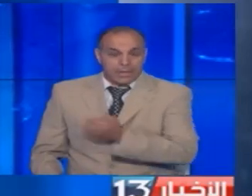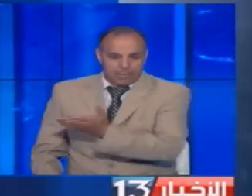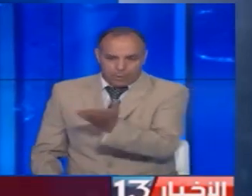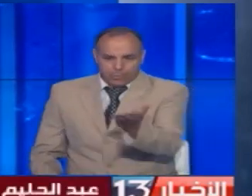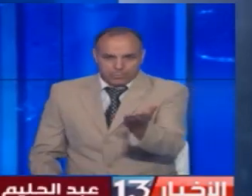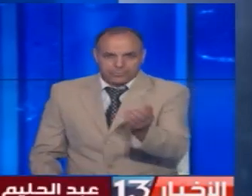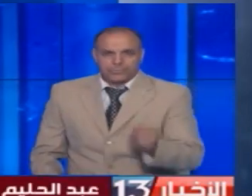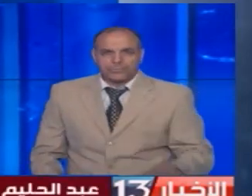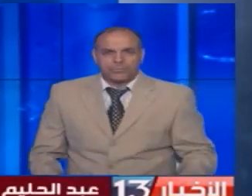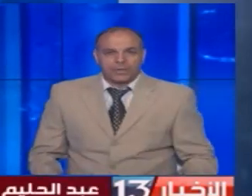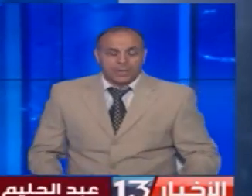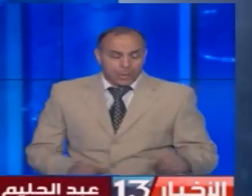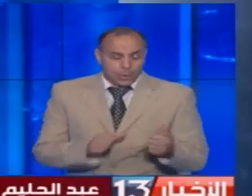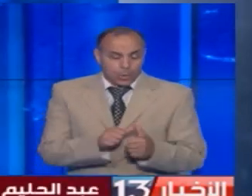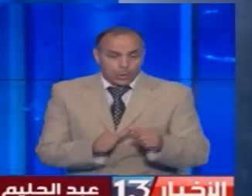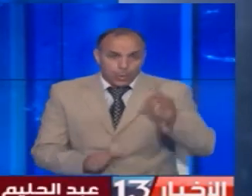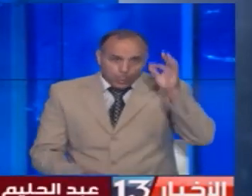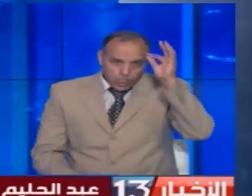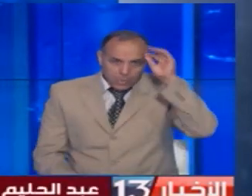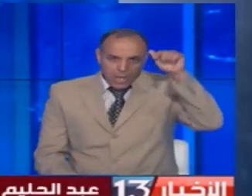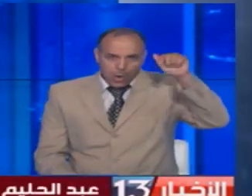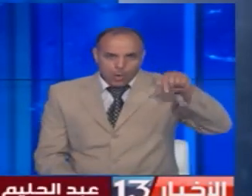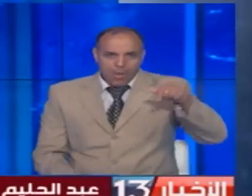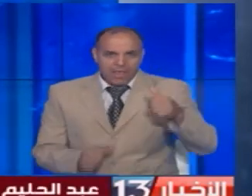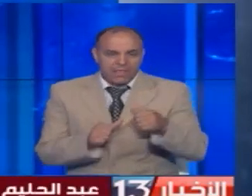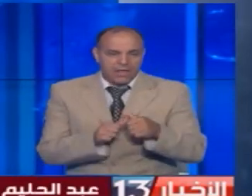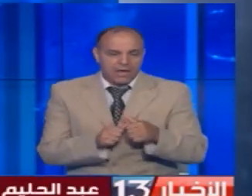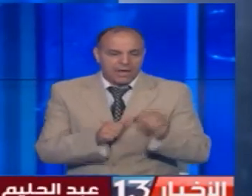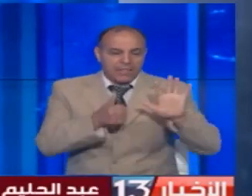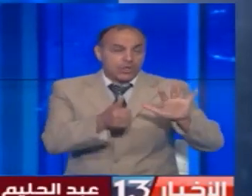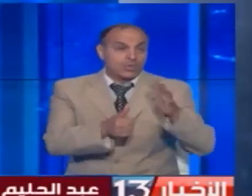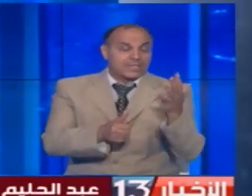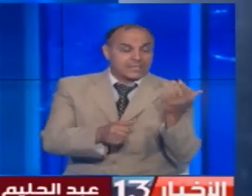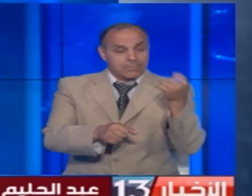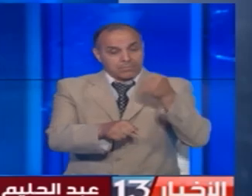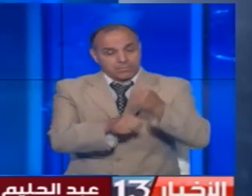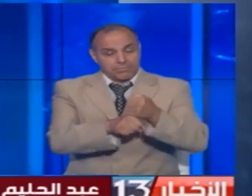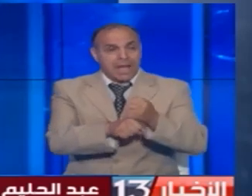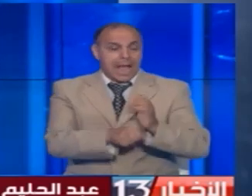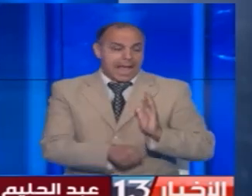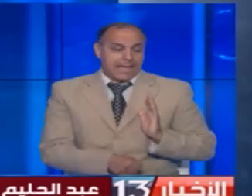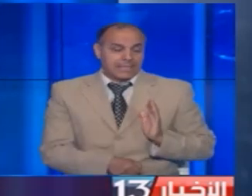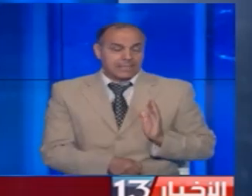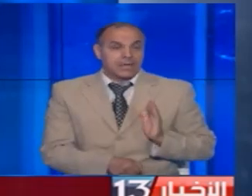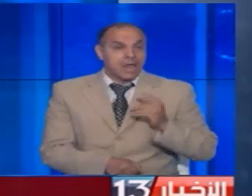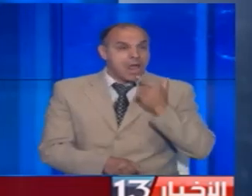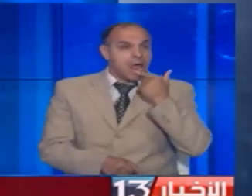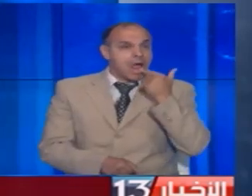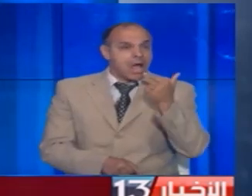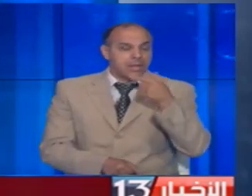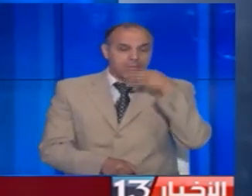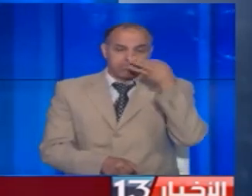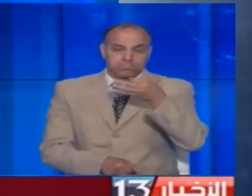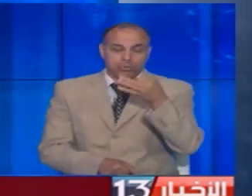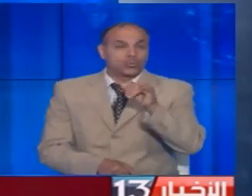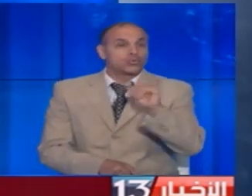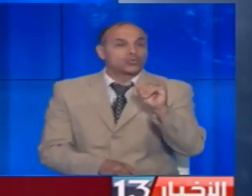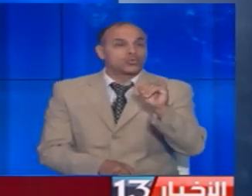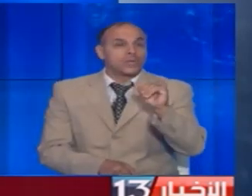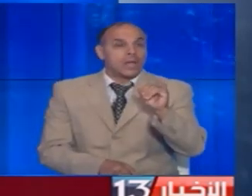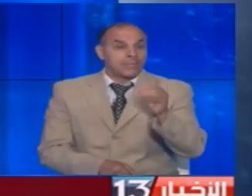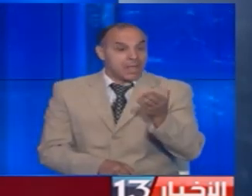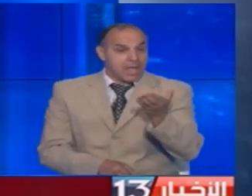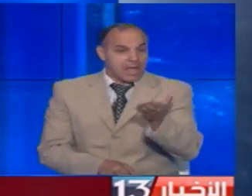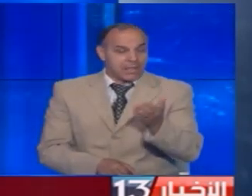أهلا بكم. تحيي تونس اليوم الذكرى 62 لانبعاث الجيش الوطني، وفي كلمة ألقاها